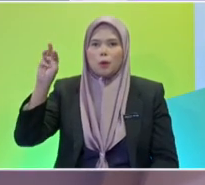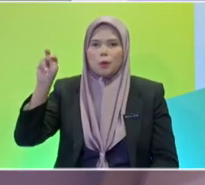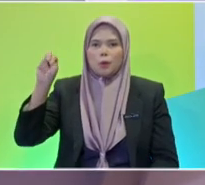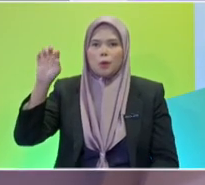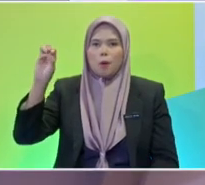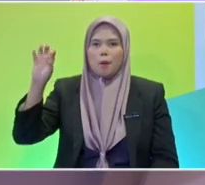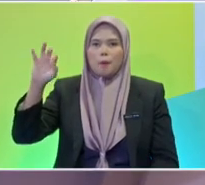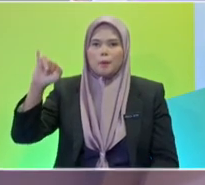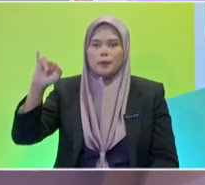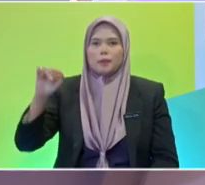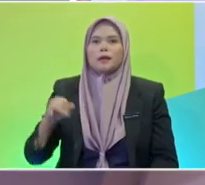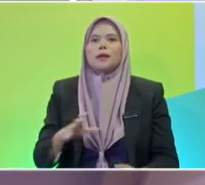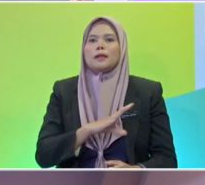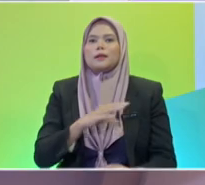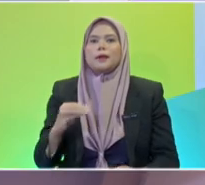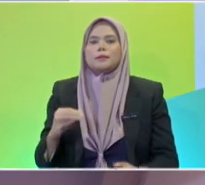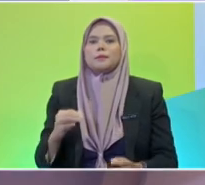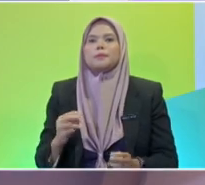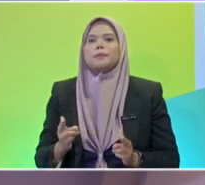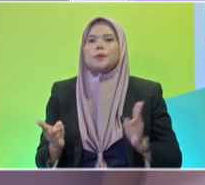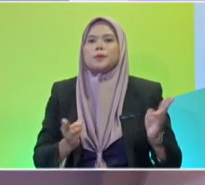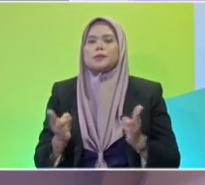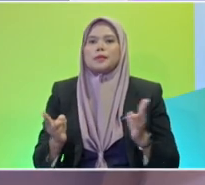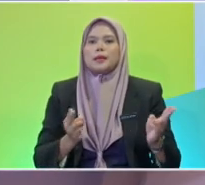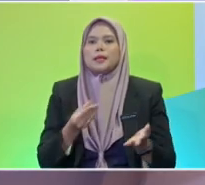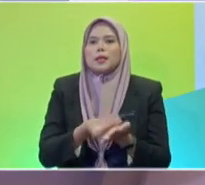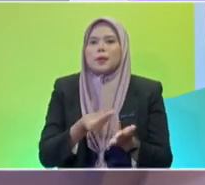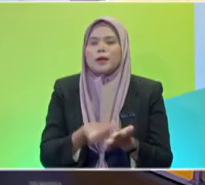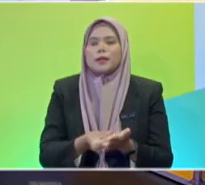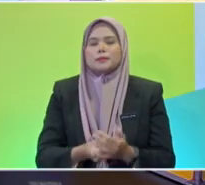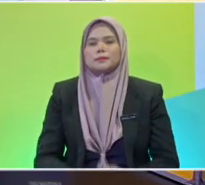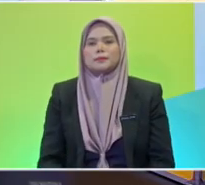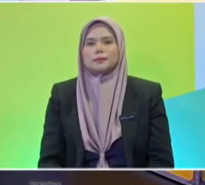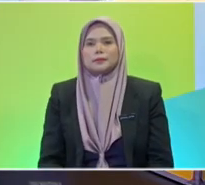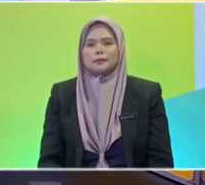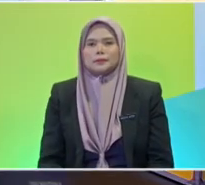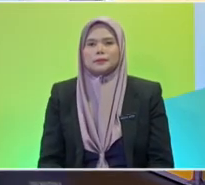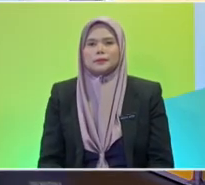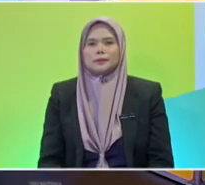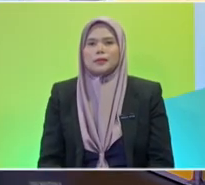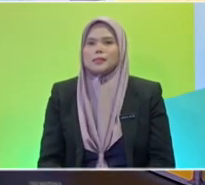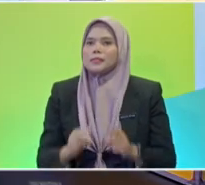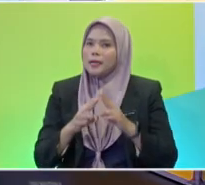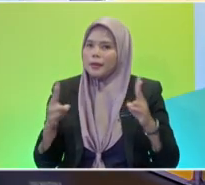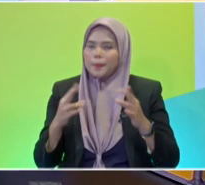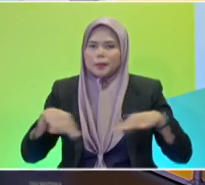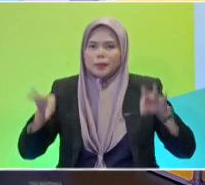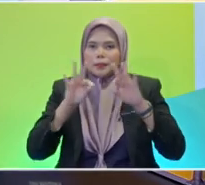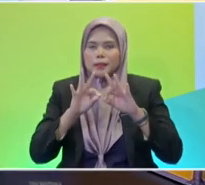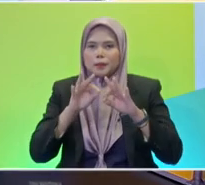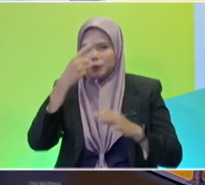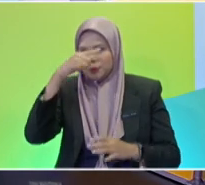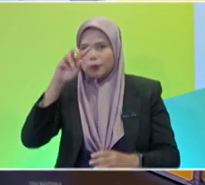juga pengurusan ekonomi pengurusan keuangan nah ini yang penting pengurusan keuangan ini sangat penting kepada anak-anak murid kita